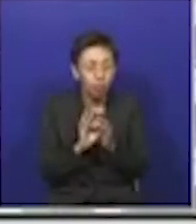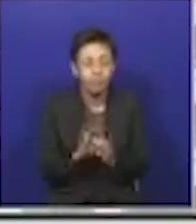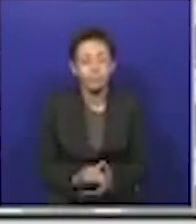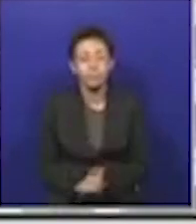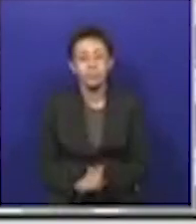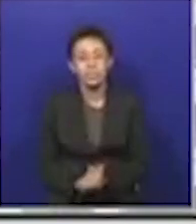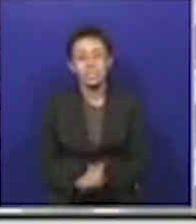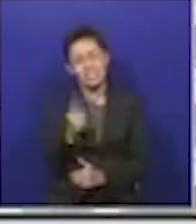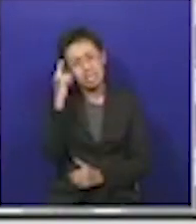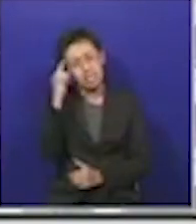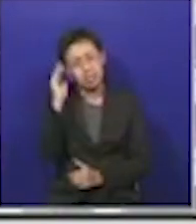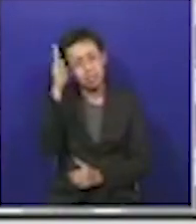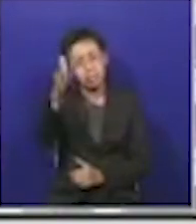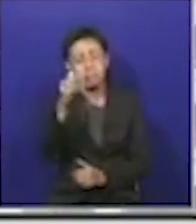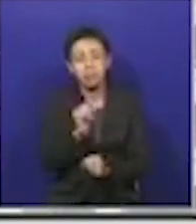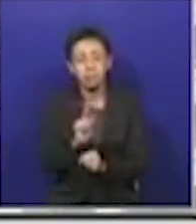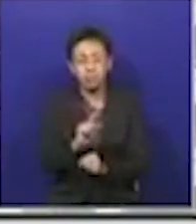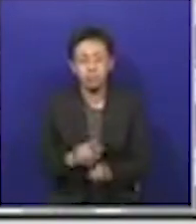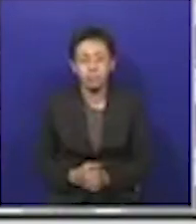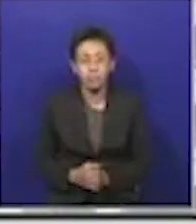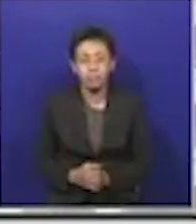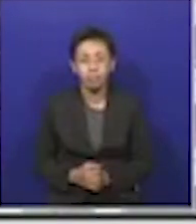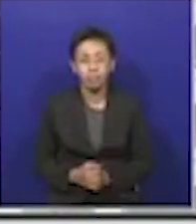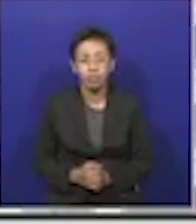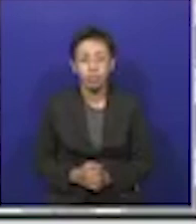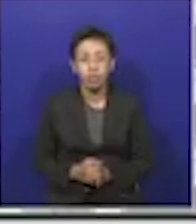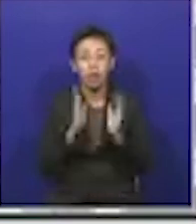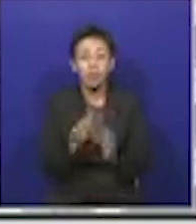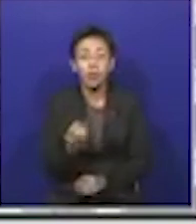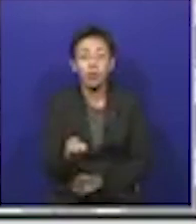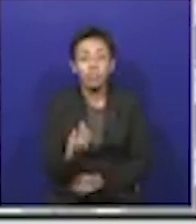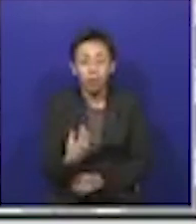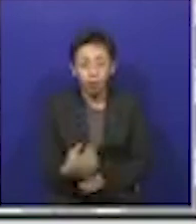ยังไงกันต่อมีคนเขาบอกว่า